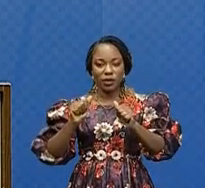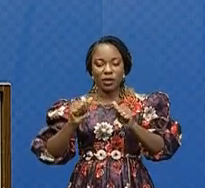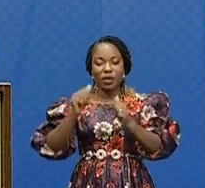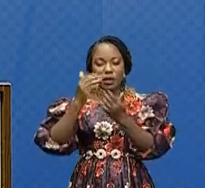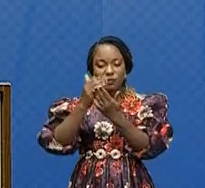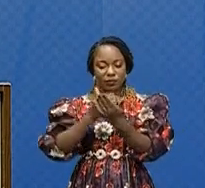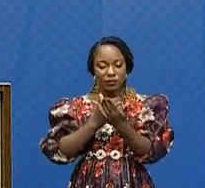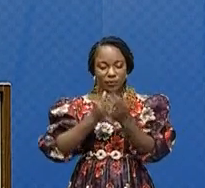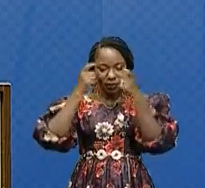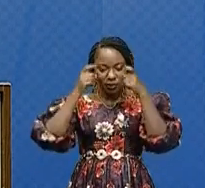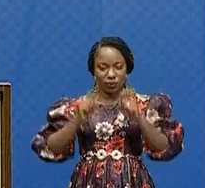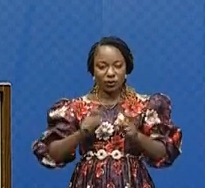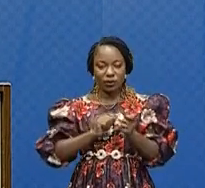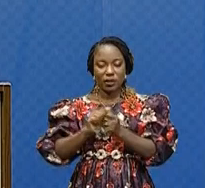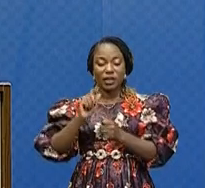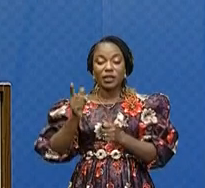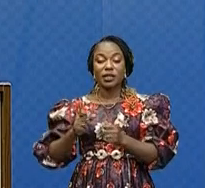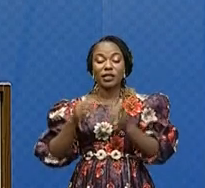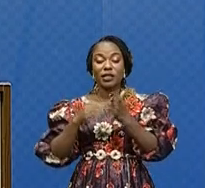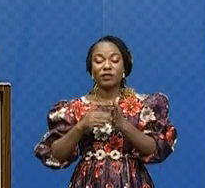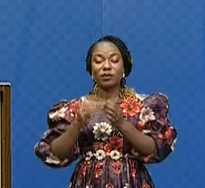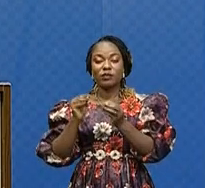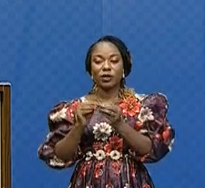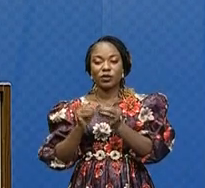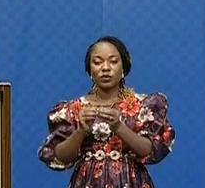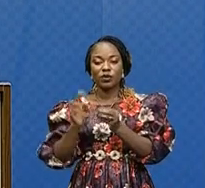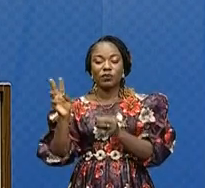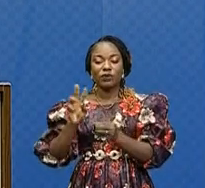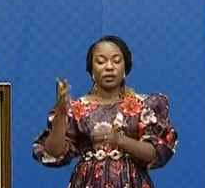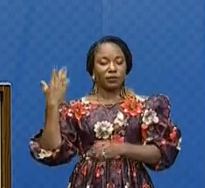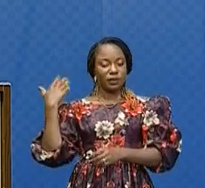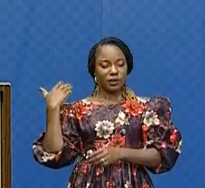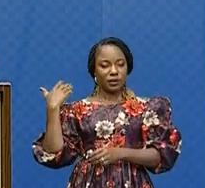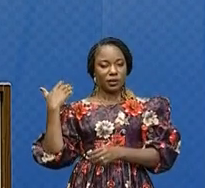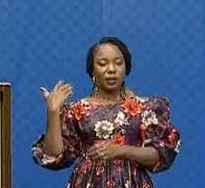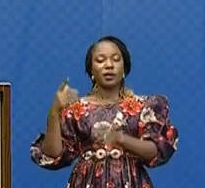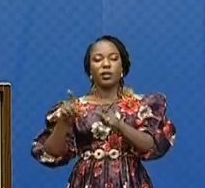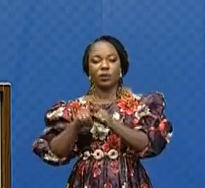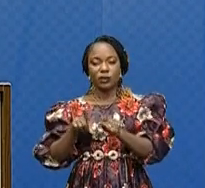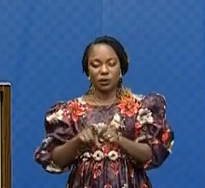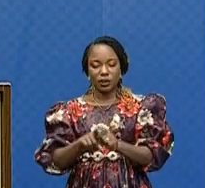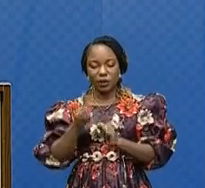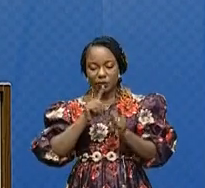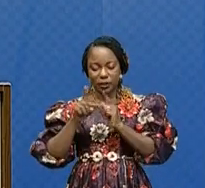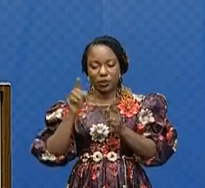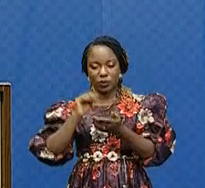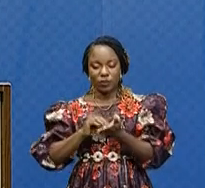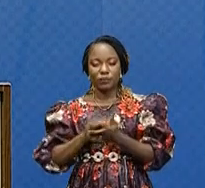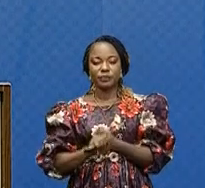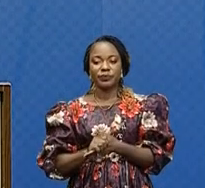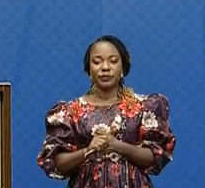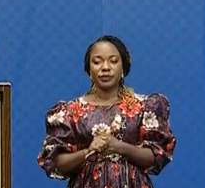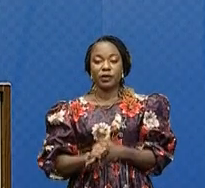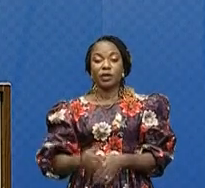des décisions prises lors de sa 39e réunion tenue le vendredi 4 février 2022 dernier.